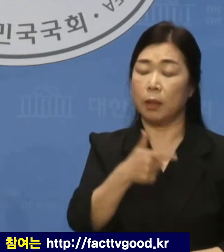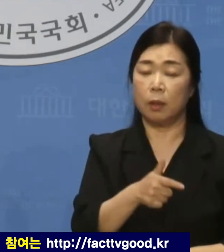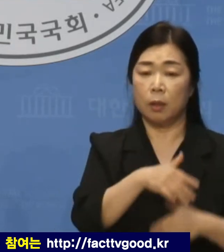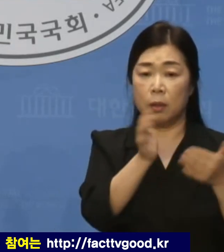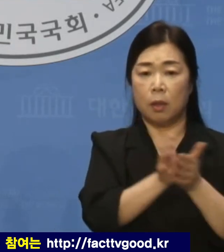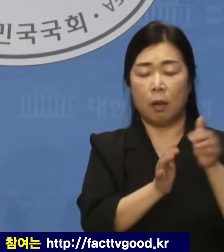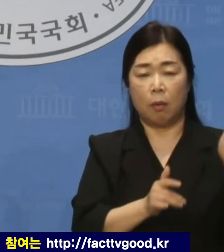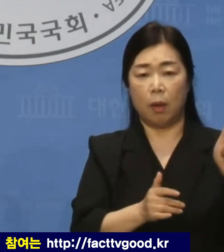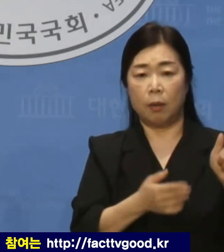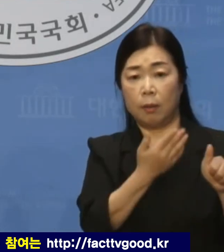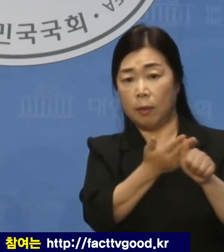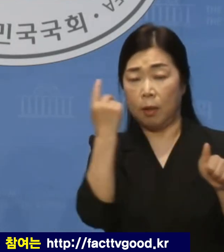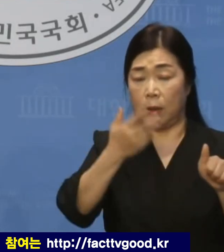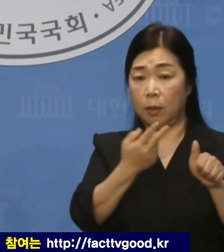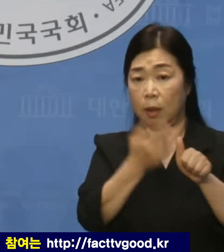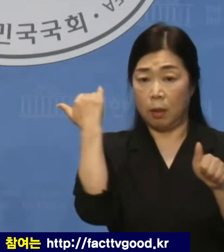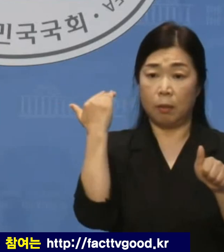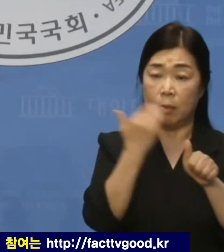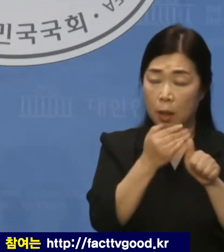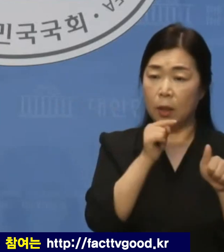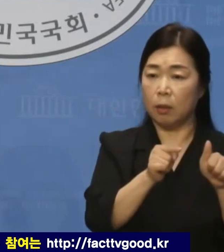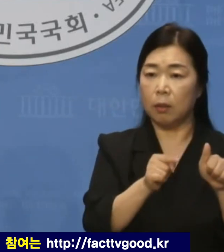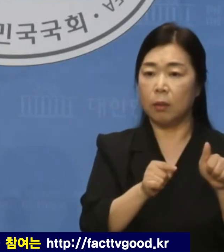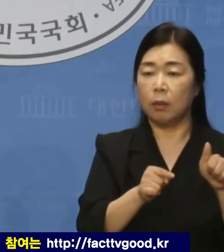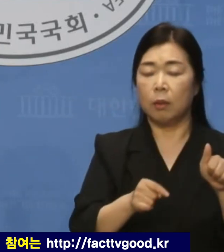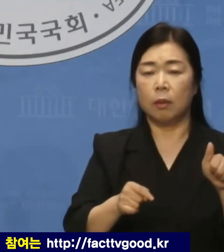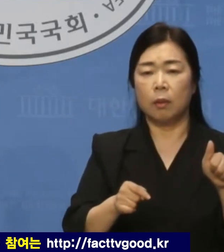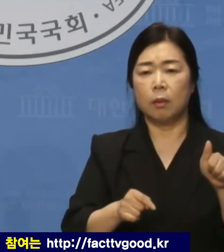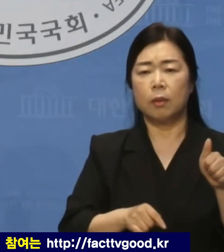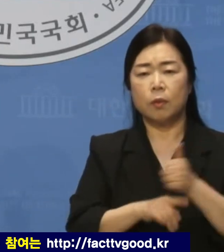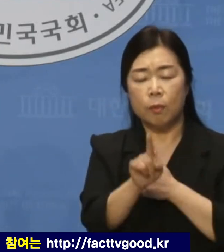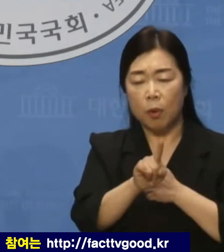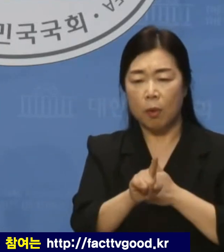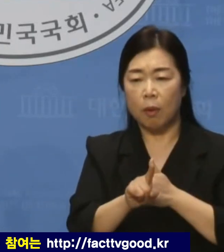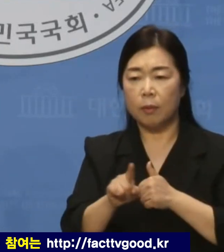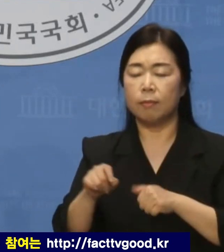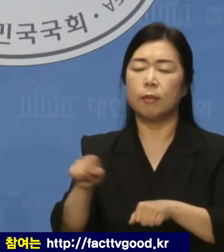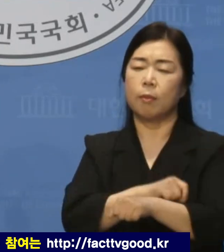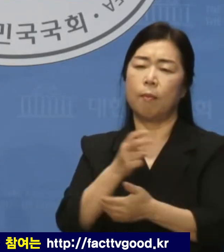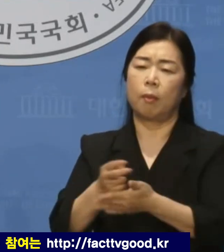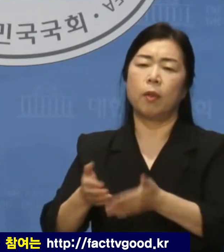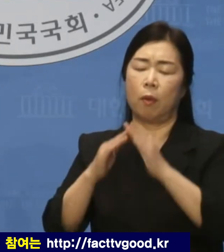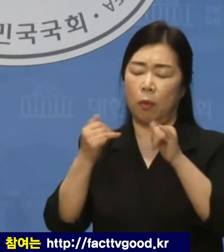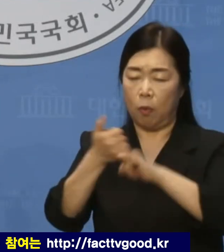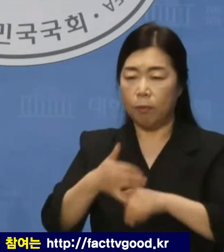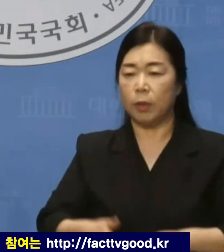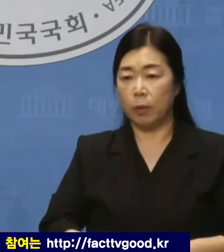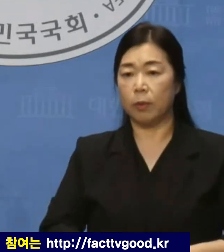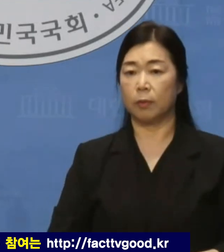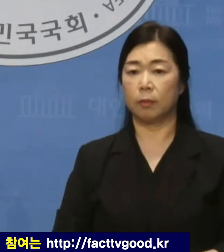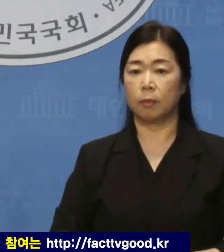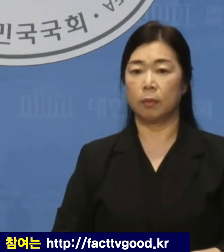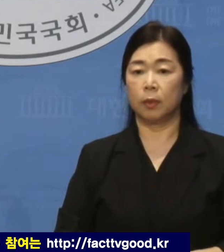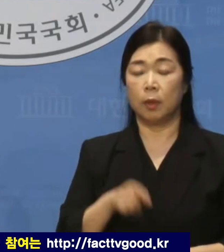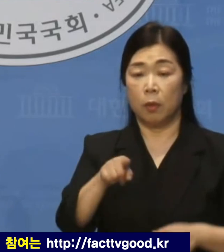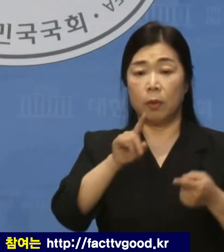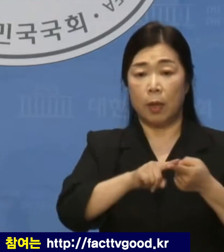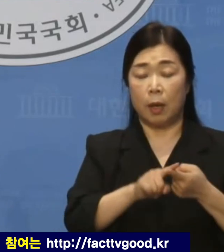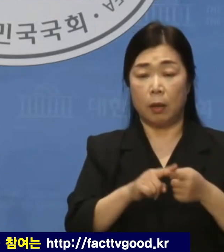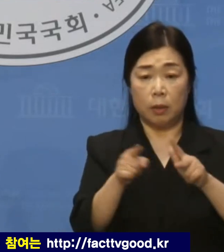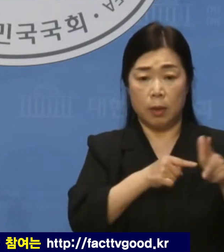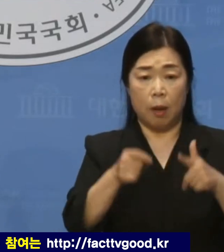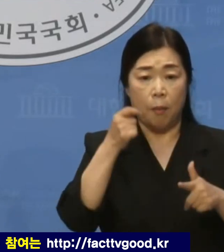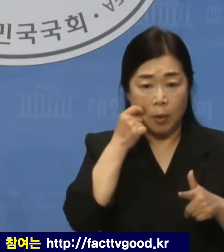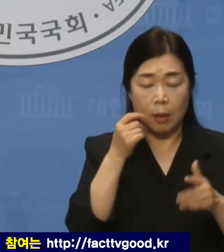기각은 그 자체로 이태원 참사 특별법의 필요성을 증명했습니다. 정치적 책임을 이해조차 하지 못하는 부정의한